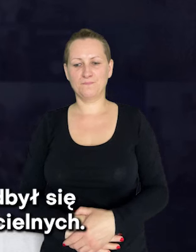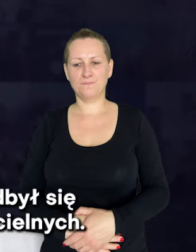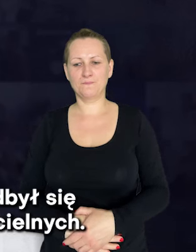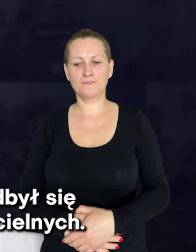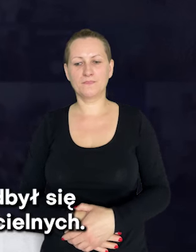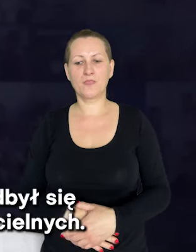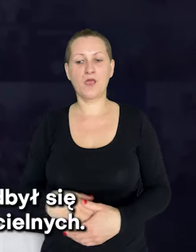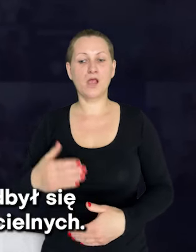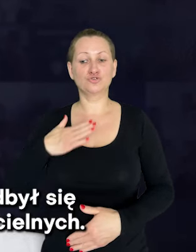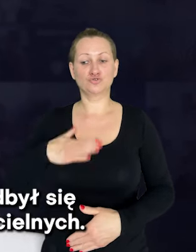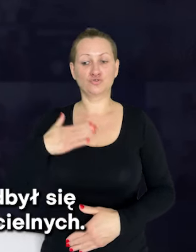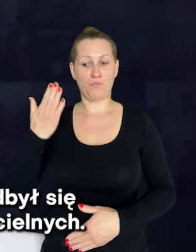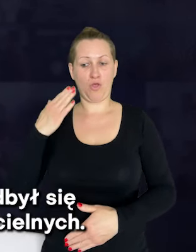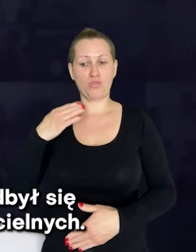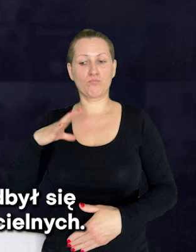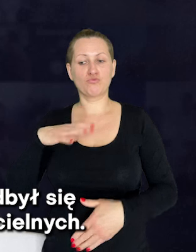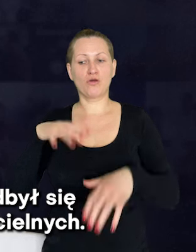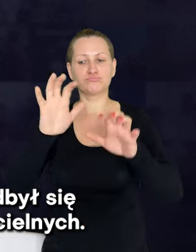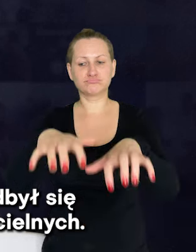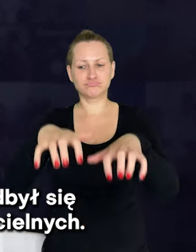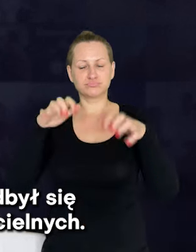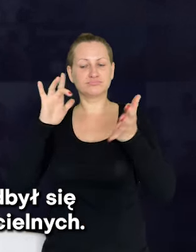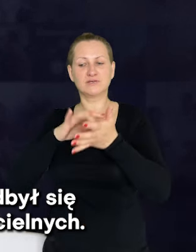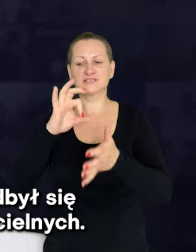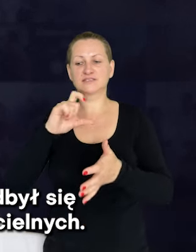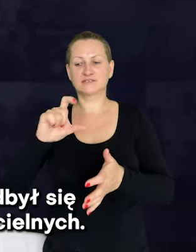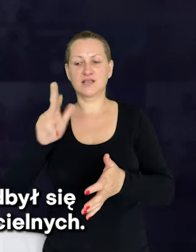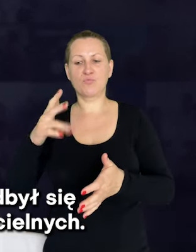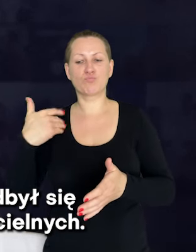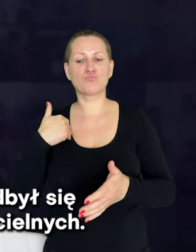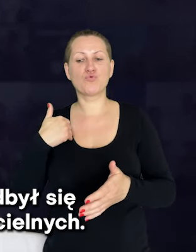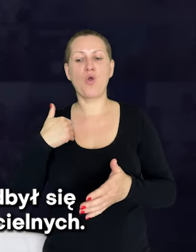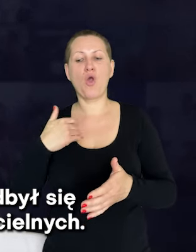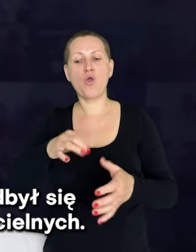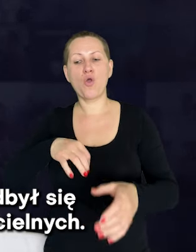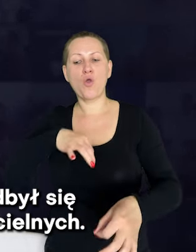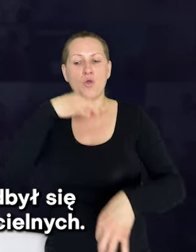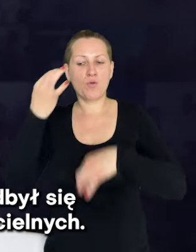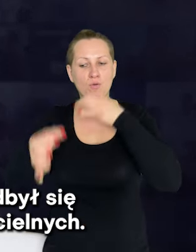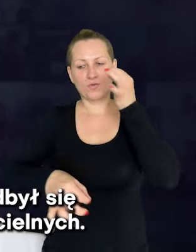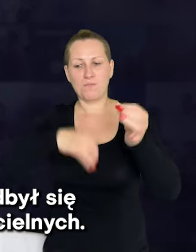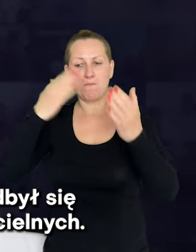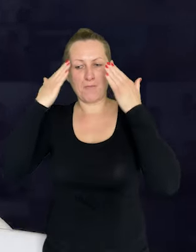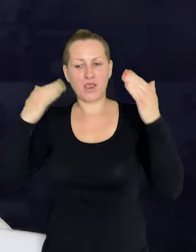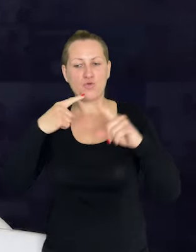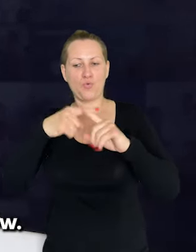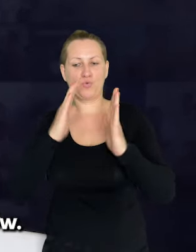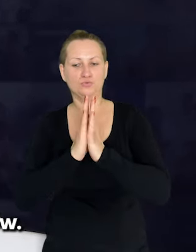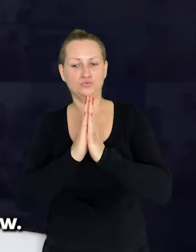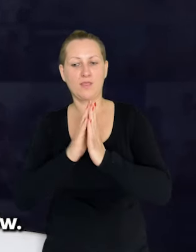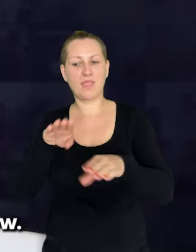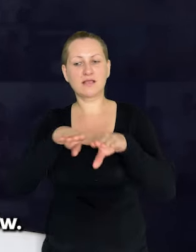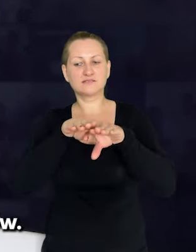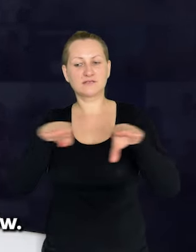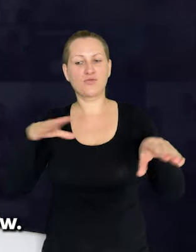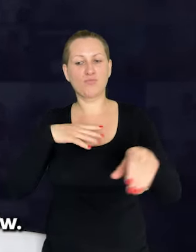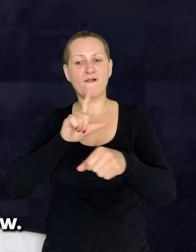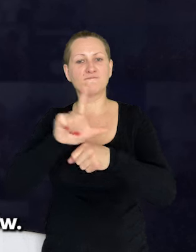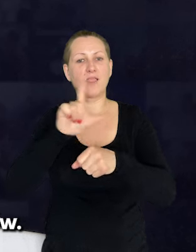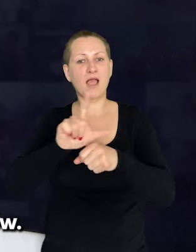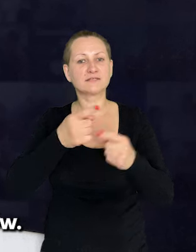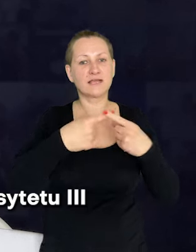W ubiegłą sobotę w sali widowiskowej SCK odbył się 21. powiatowy koncert pieśni maryjnych i kościelnych. Na scenie zaprezentowało